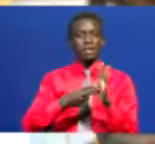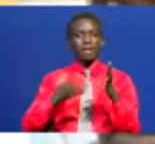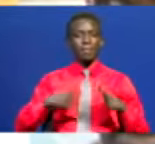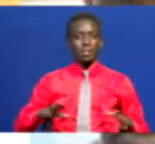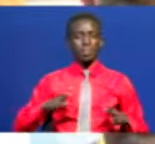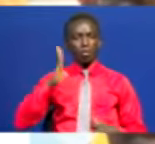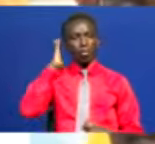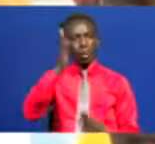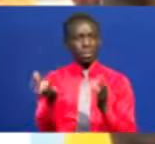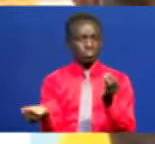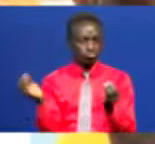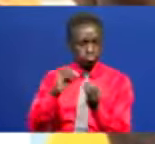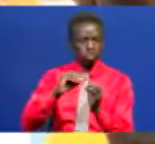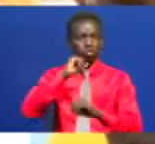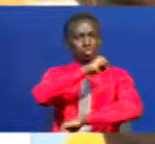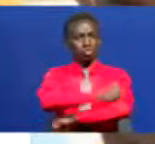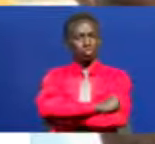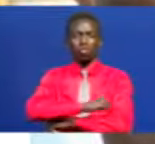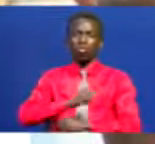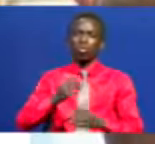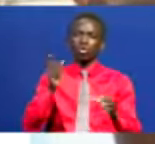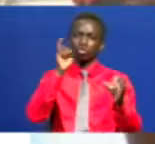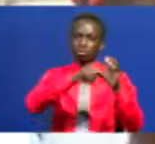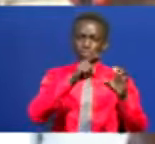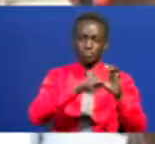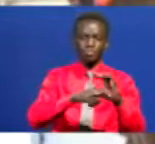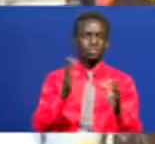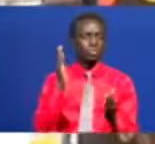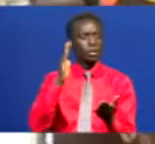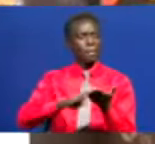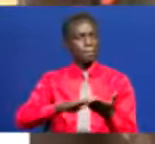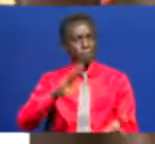school enrollment will increase. So many things